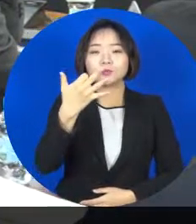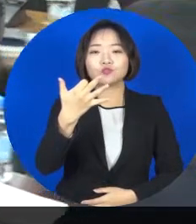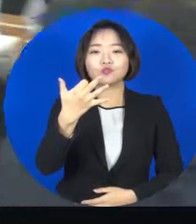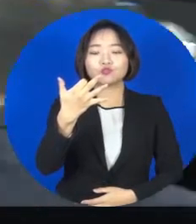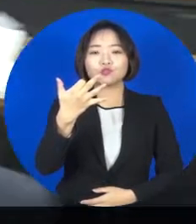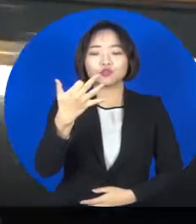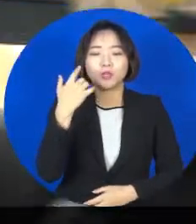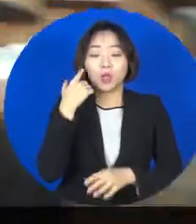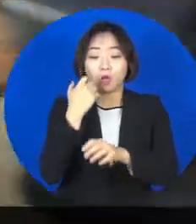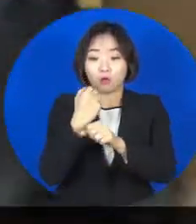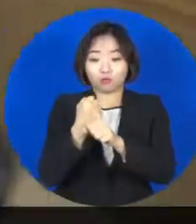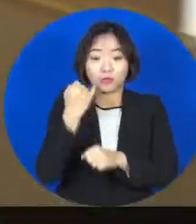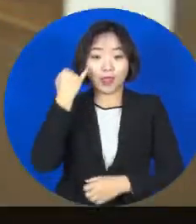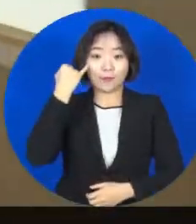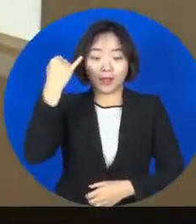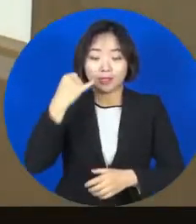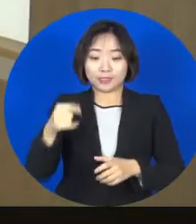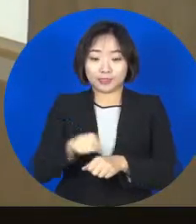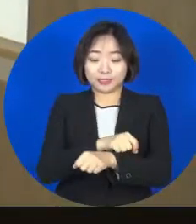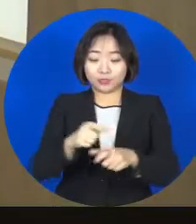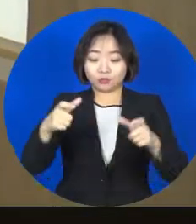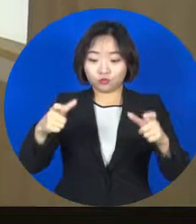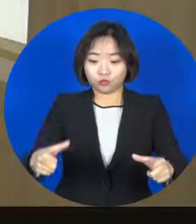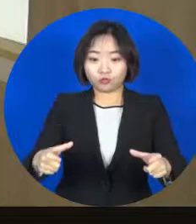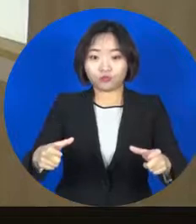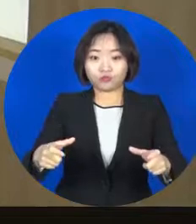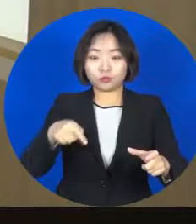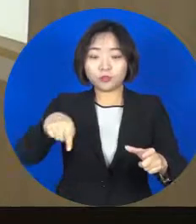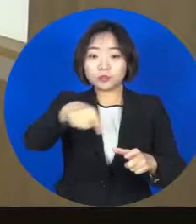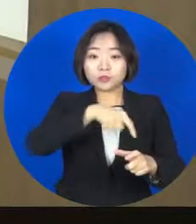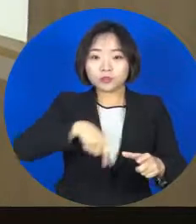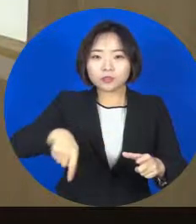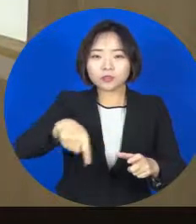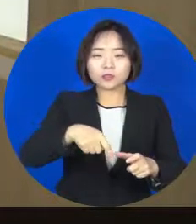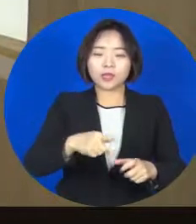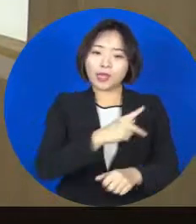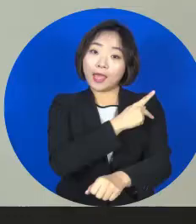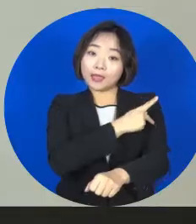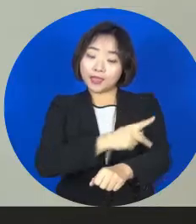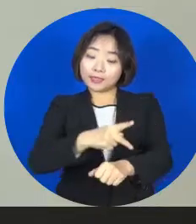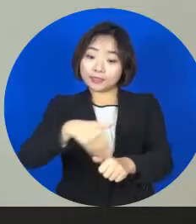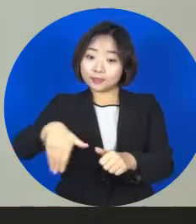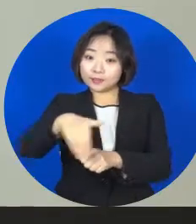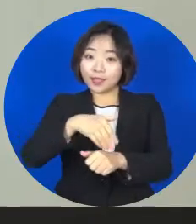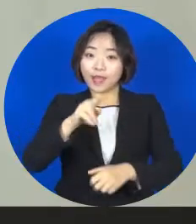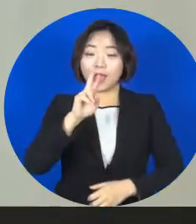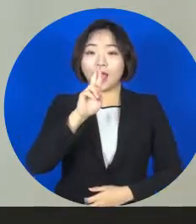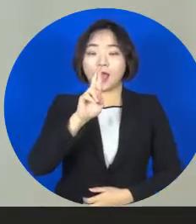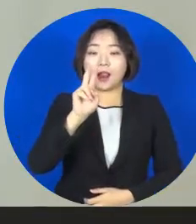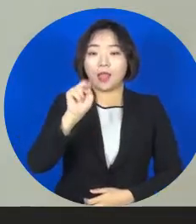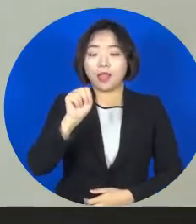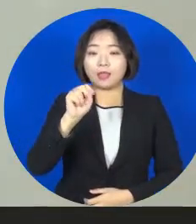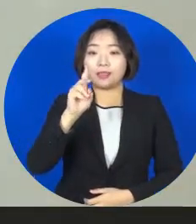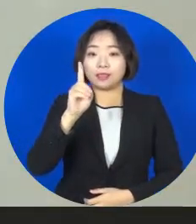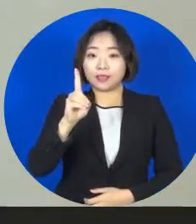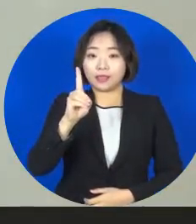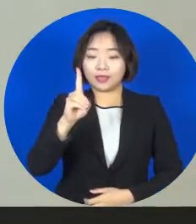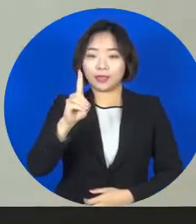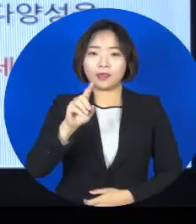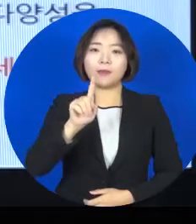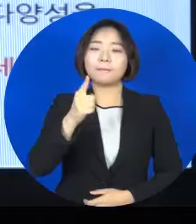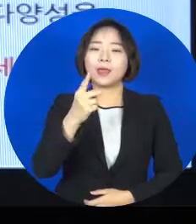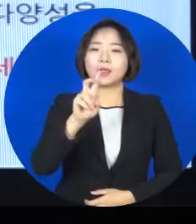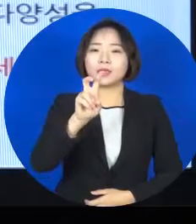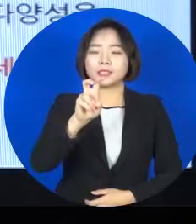오는 2019년 연구개발특구 지정 선정을 통해 구상하는 연구개발특구 규모는 KTX 역세권 R&D 집적지구